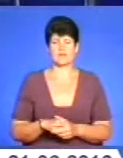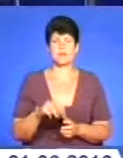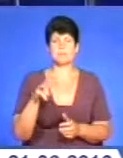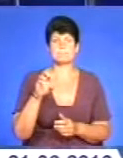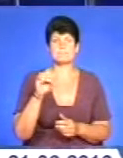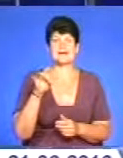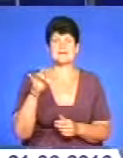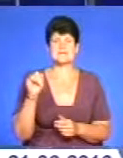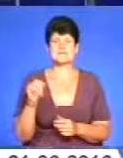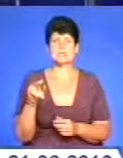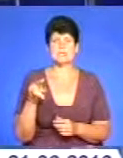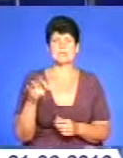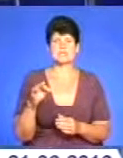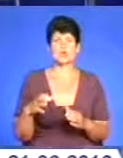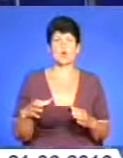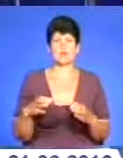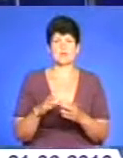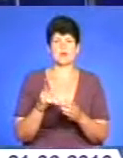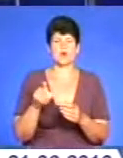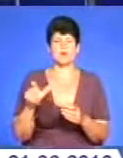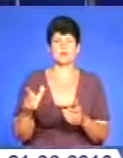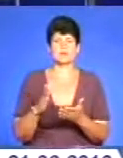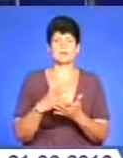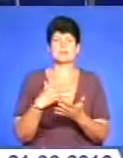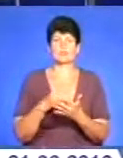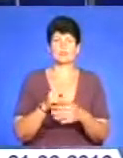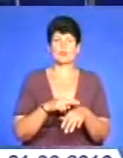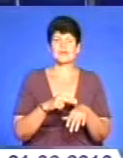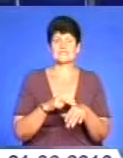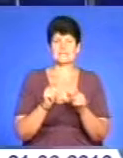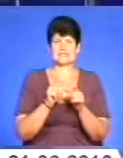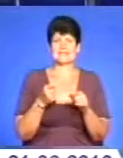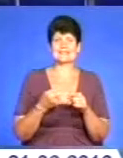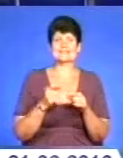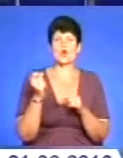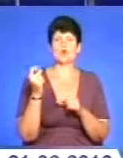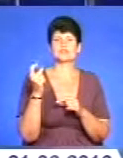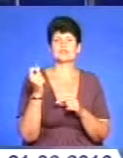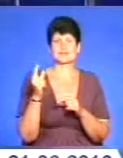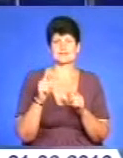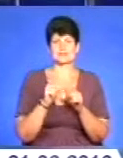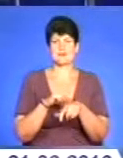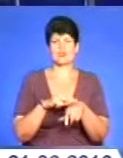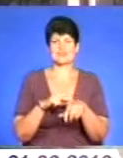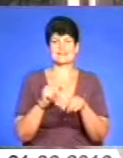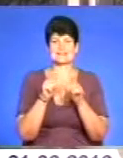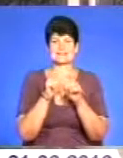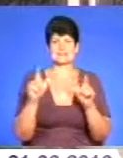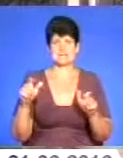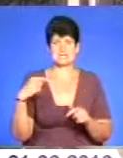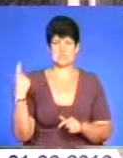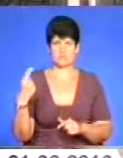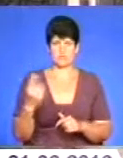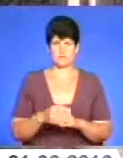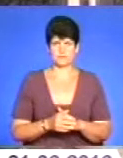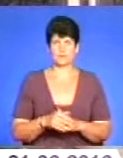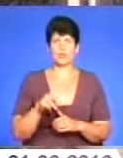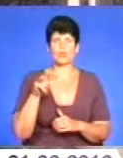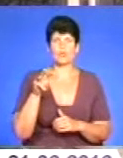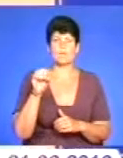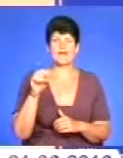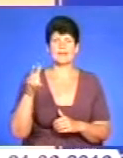Мельниця-Подільська об'єднана громада Борщівщини має свою поліцейську станцію. Це вже 11-та поліцейська станція в області. У